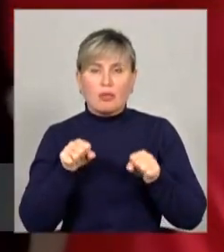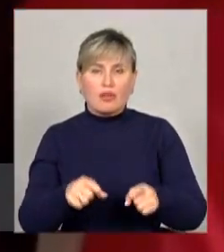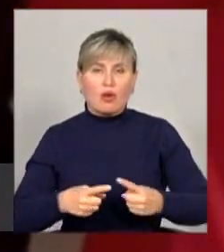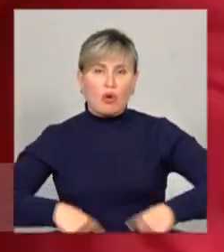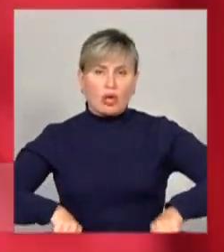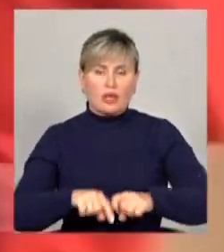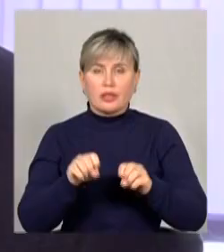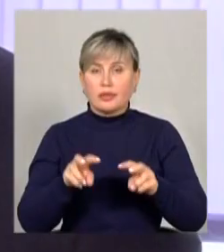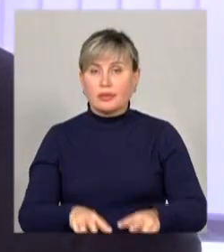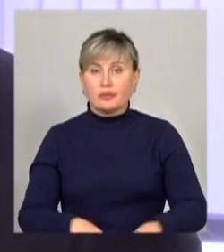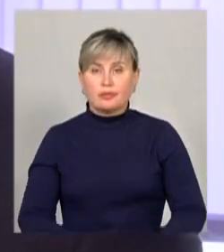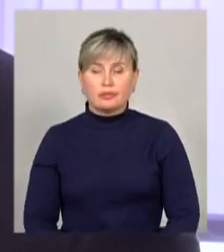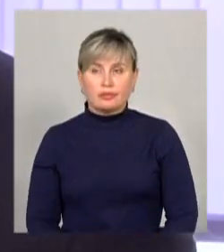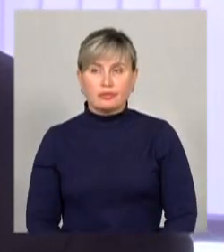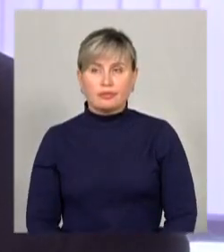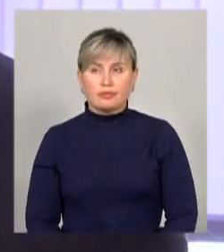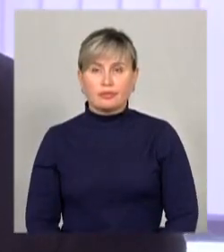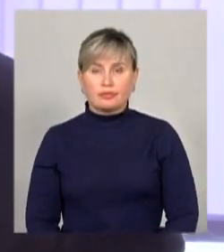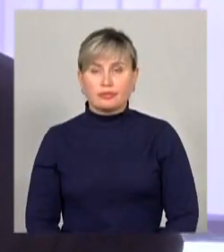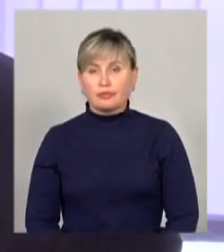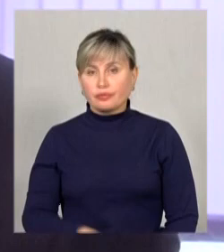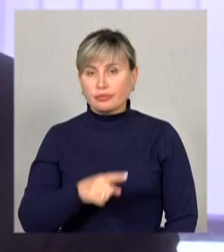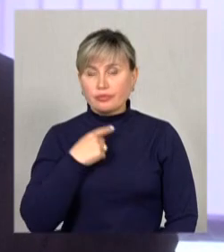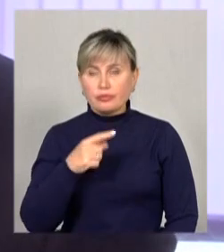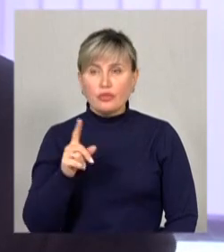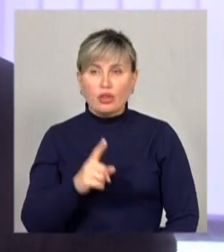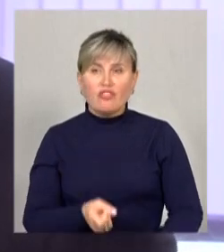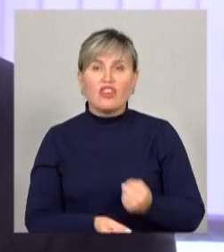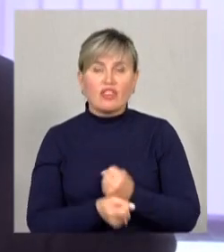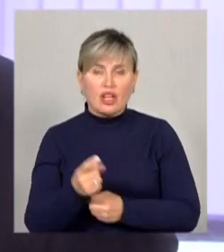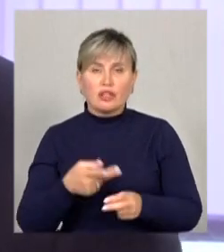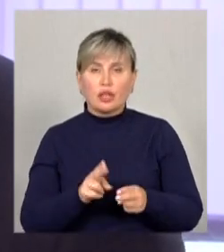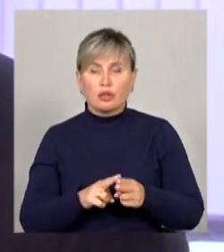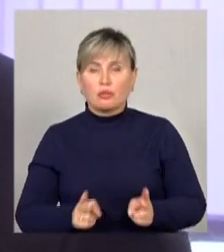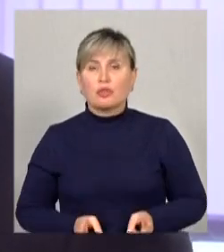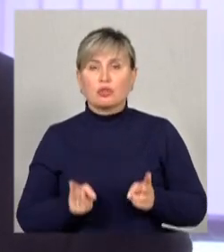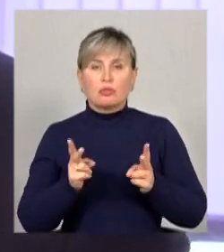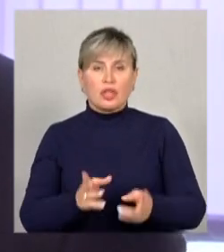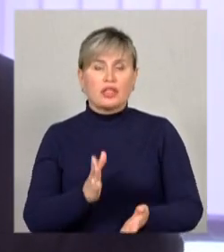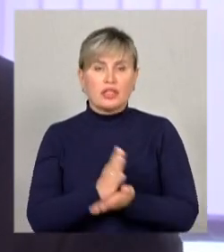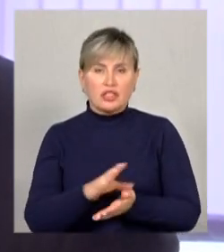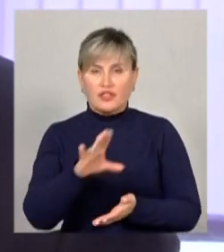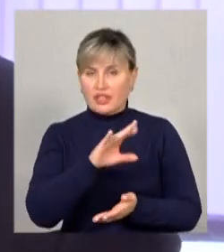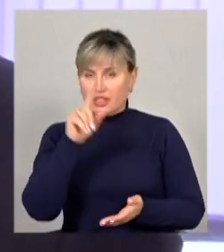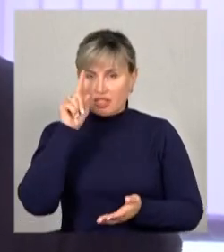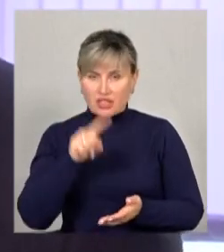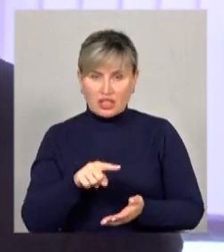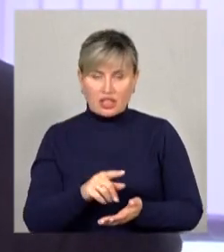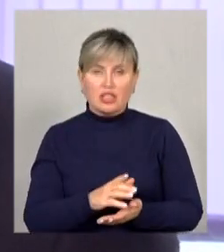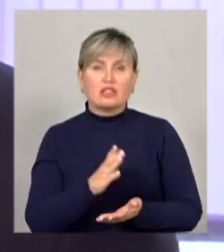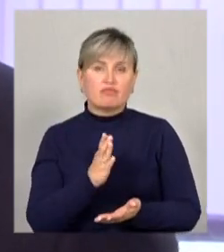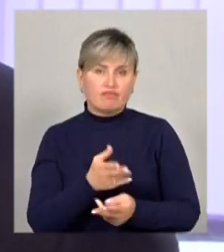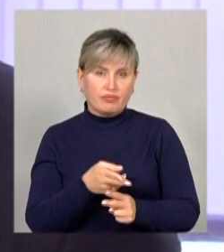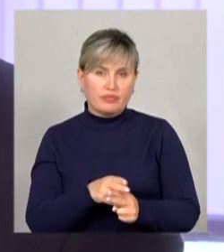органах. Речь идет о том, что выявляются эти преступления. Вы знаете, они, к сожалению, имеют